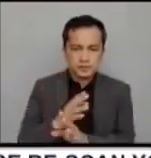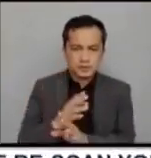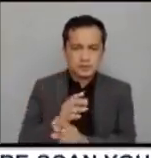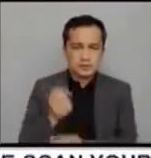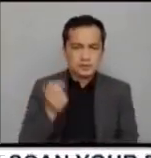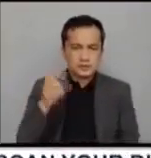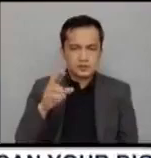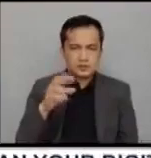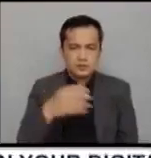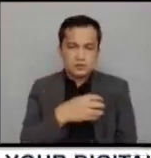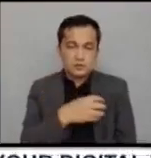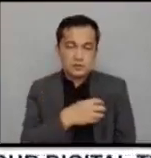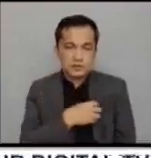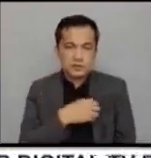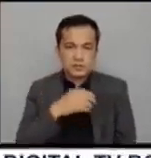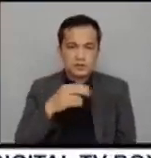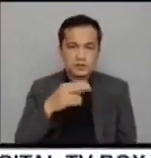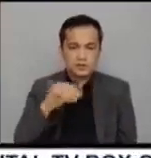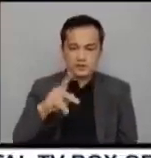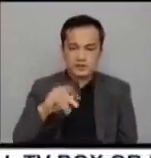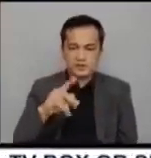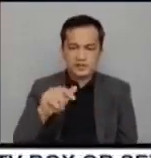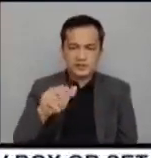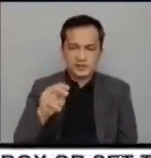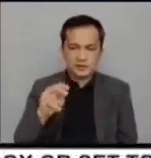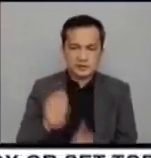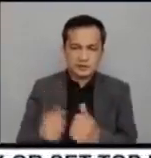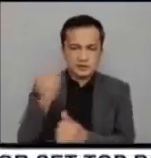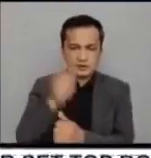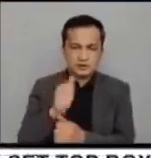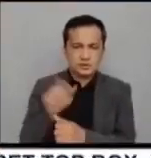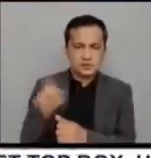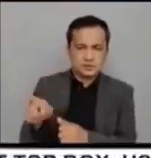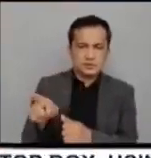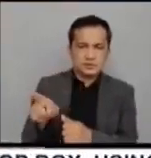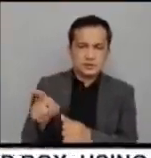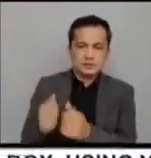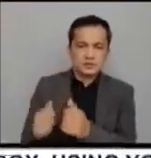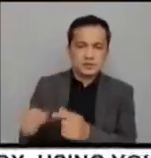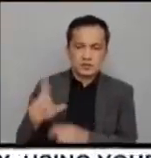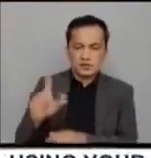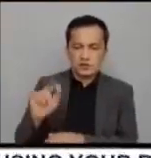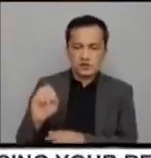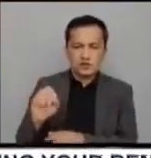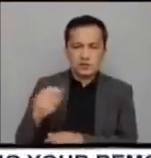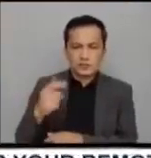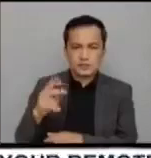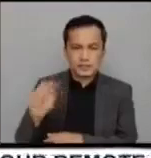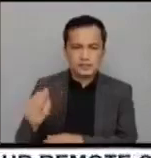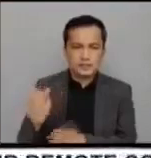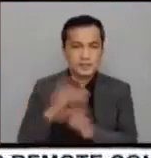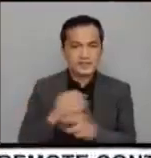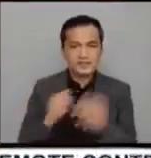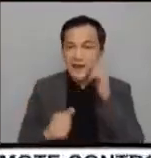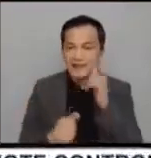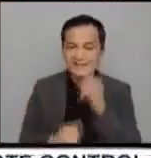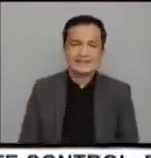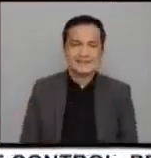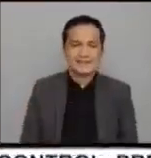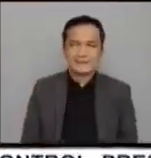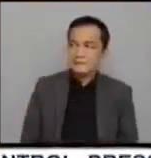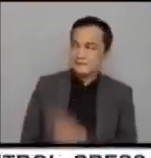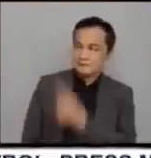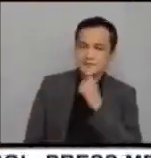Purification Hari ang acting maximum superintendent na si Corrections Chief Inspector Lucio C. Guevara. Si Paiiral ko yung